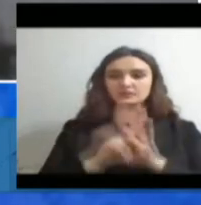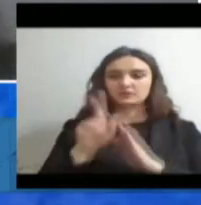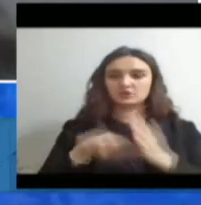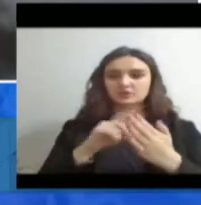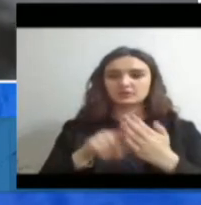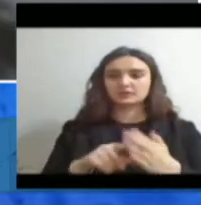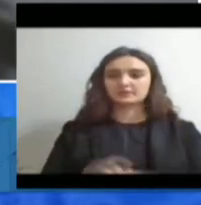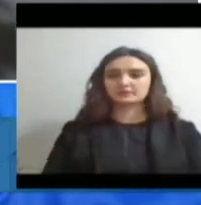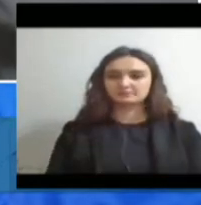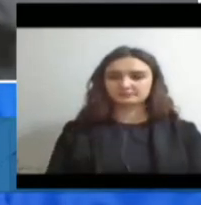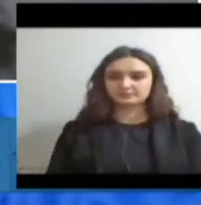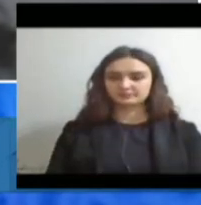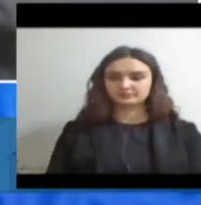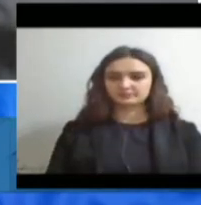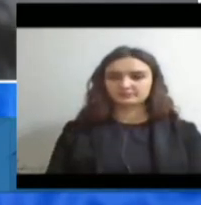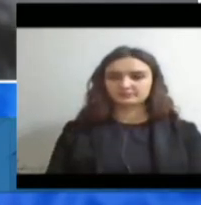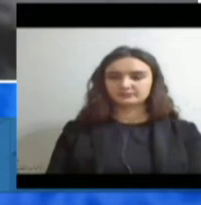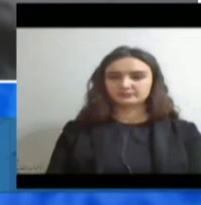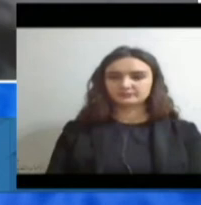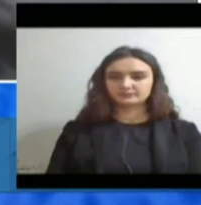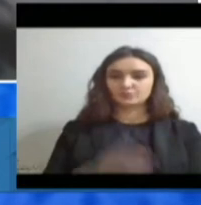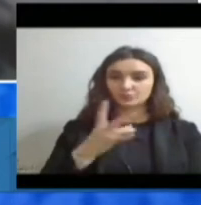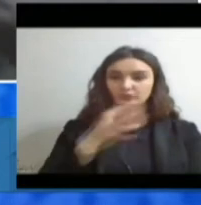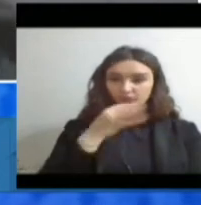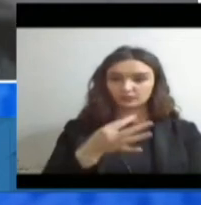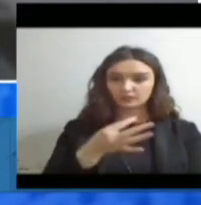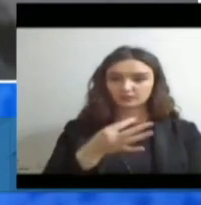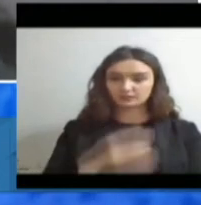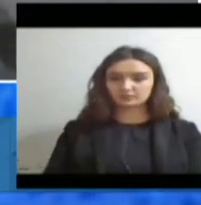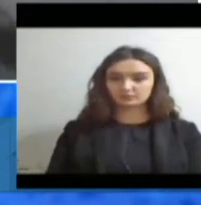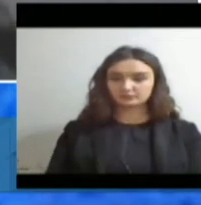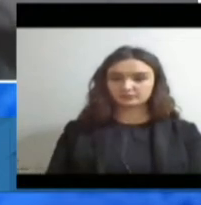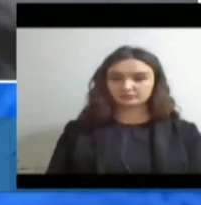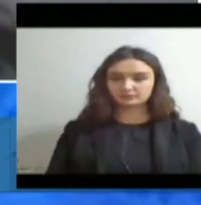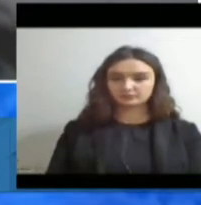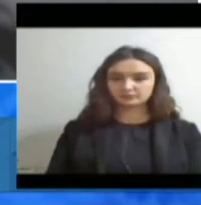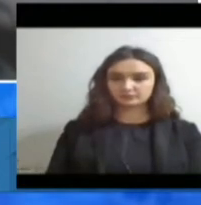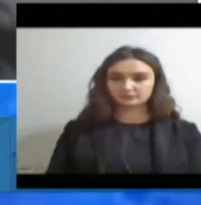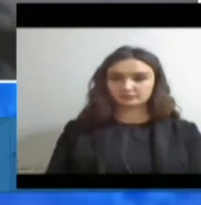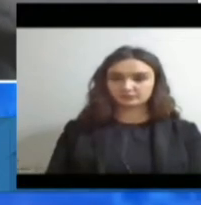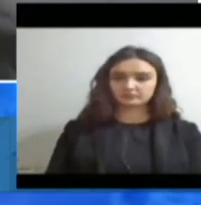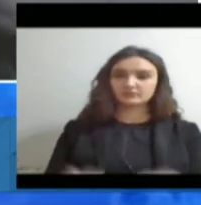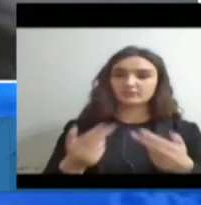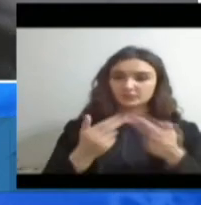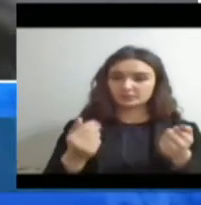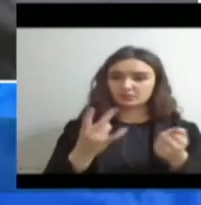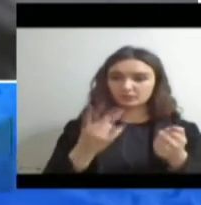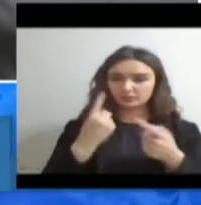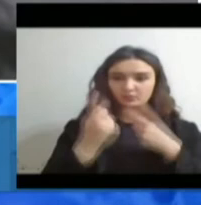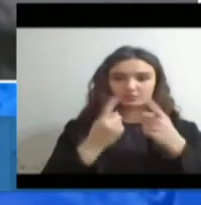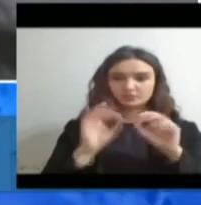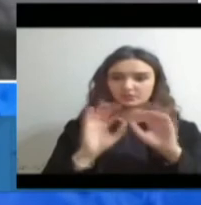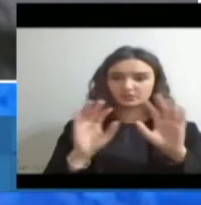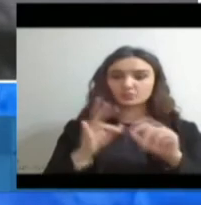ანუ ამ ჭრილში დავსვათ საკითხი. უნდა ვუთხრათ? დიახ, რასაკვირველია, უნდა მივაწოდოთ ინფორმაცია და უნდა